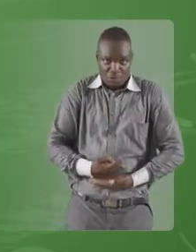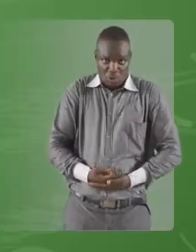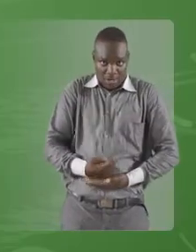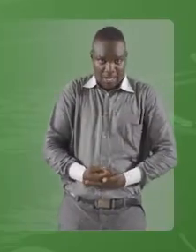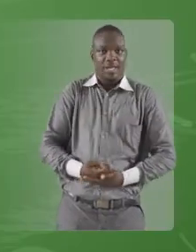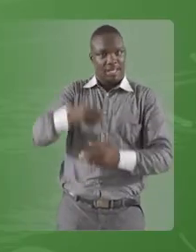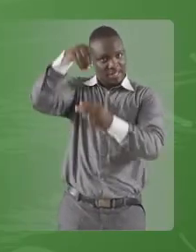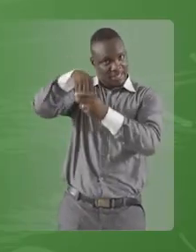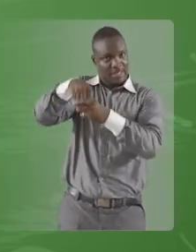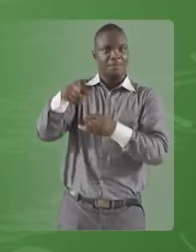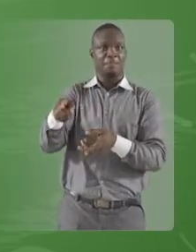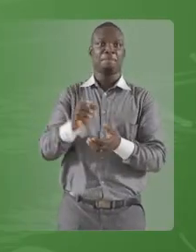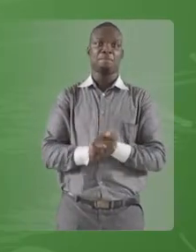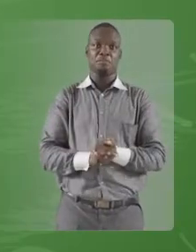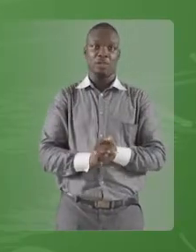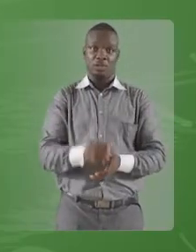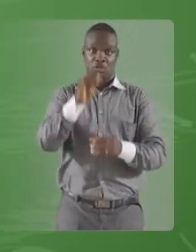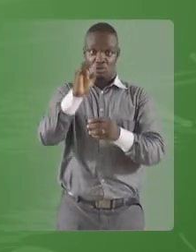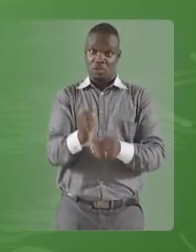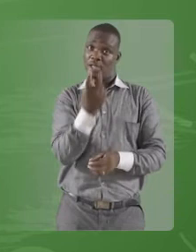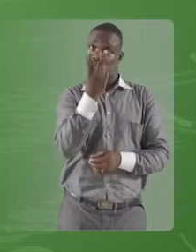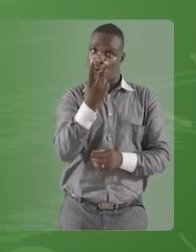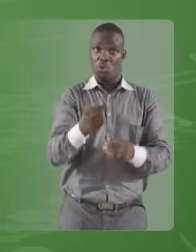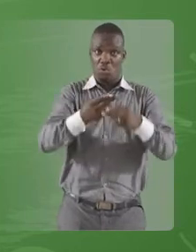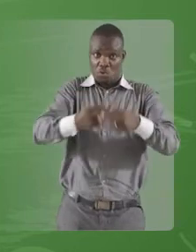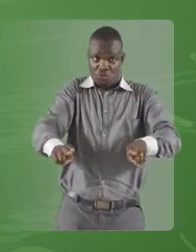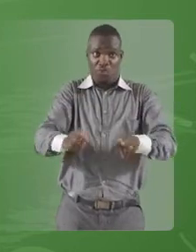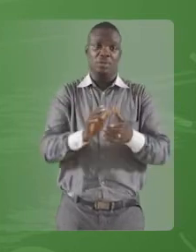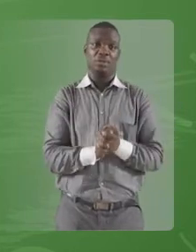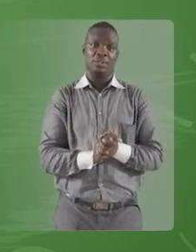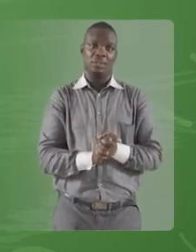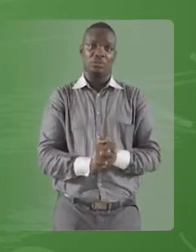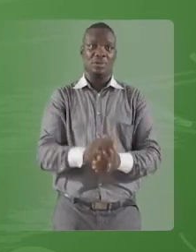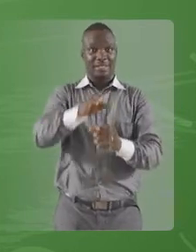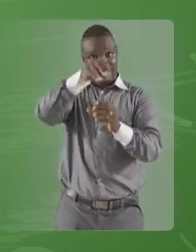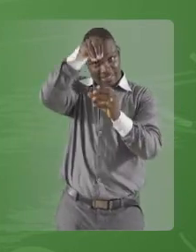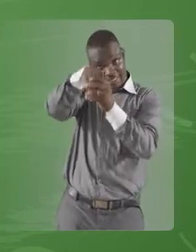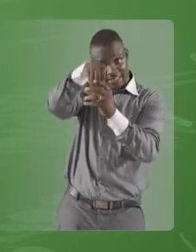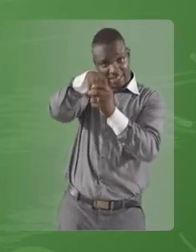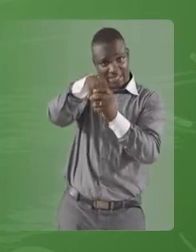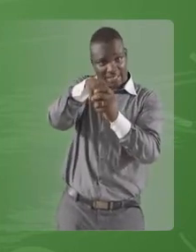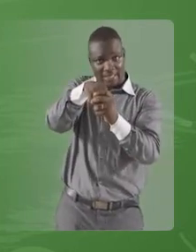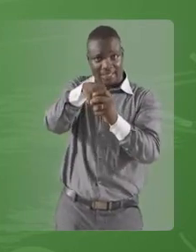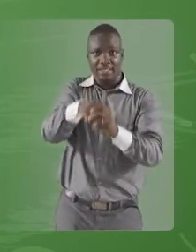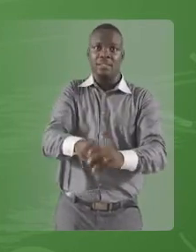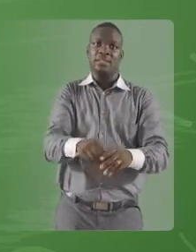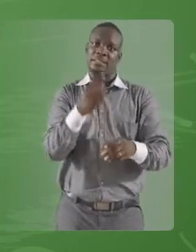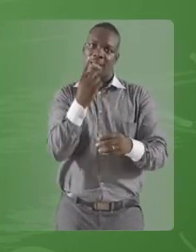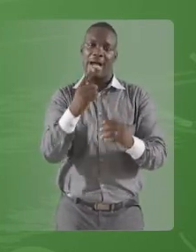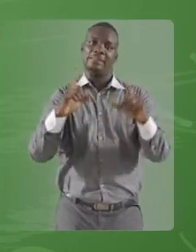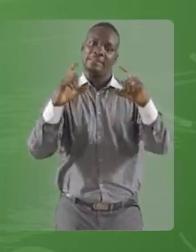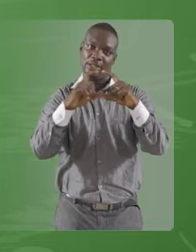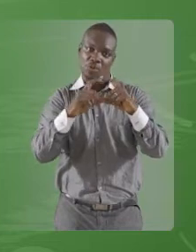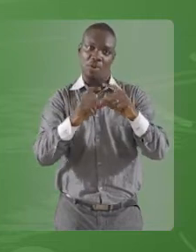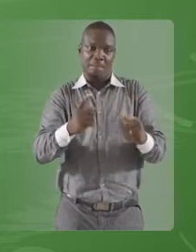reprenons cette partie-là, c'est-à-dire qu'à l'intérieur, à l'intérieur du nucelle du jeune ovule, on avait des cellules